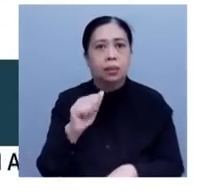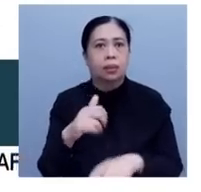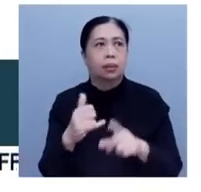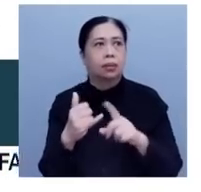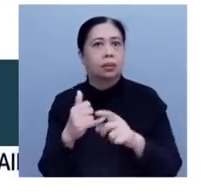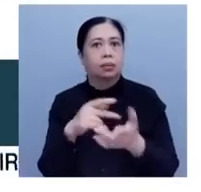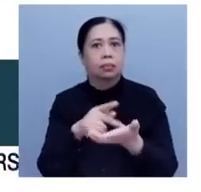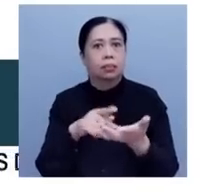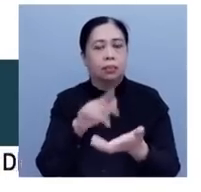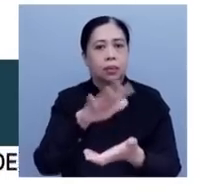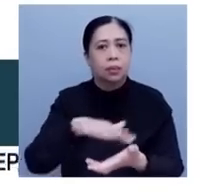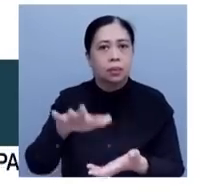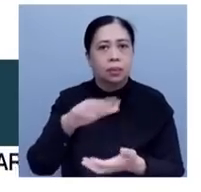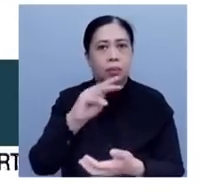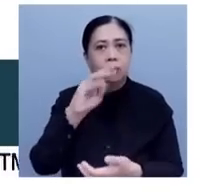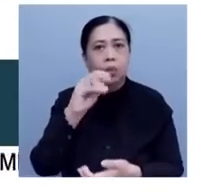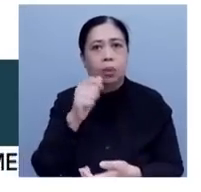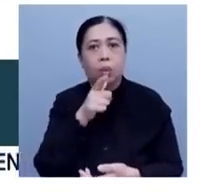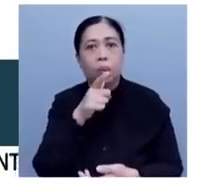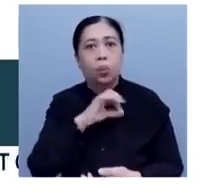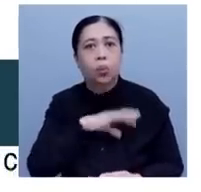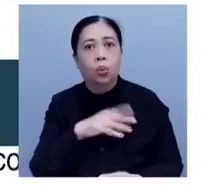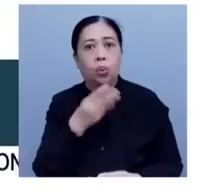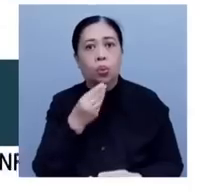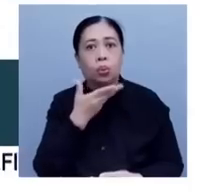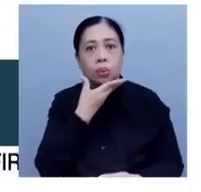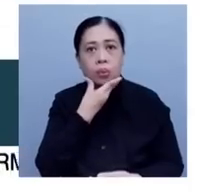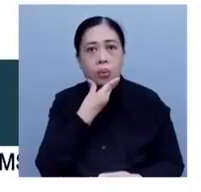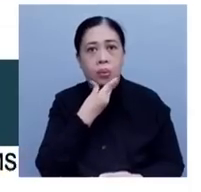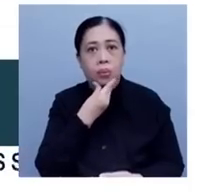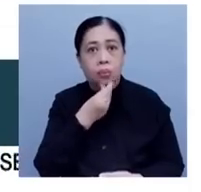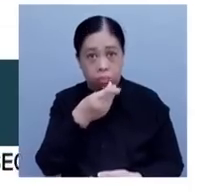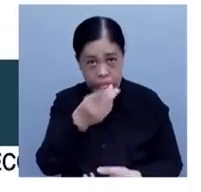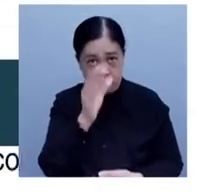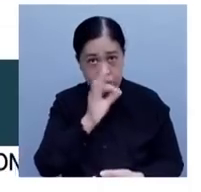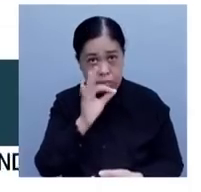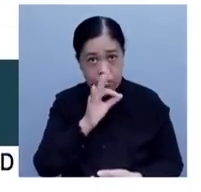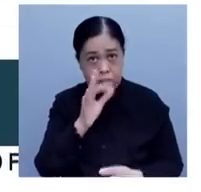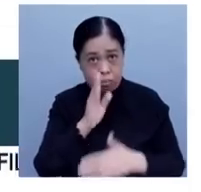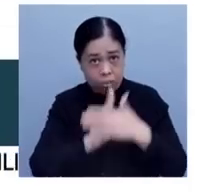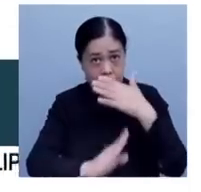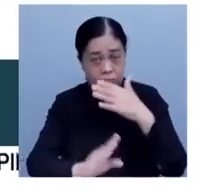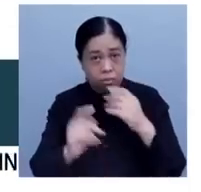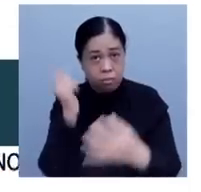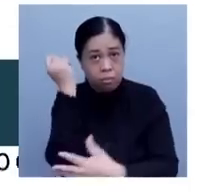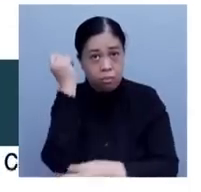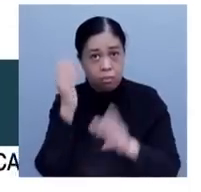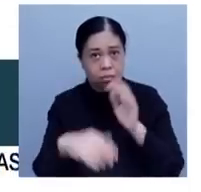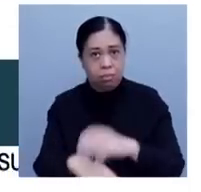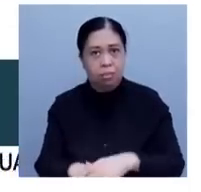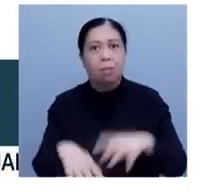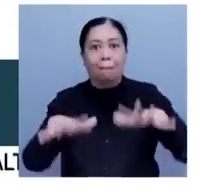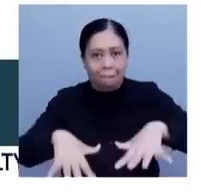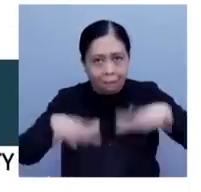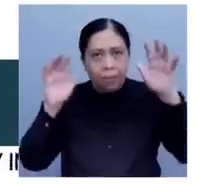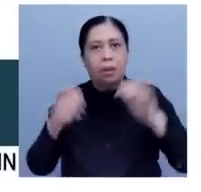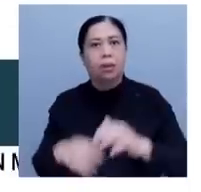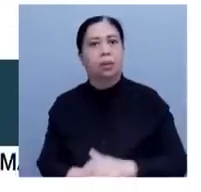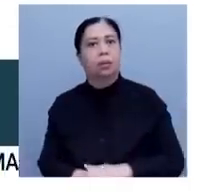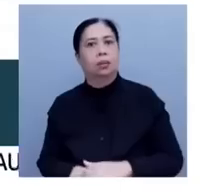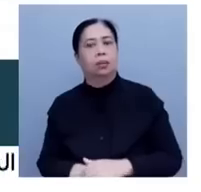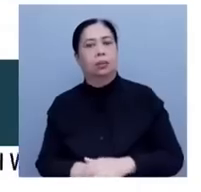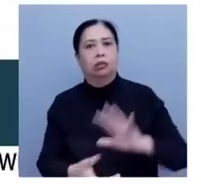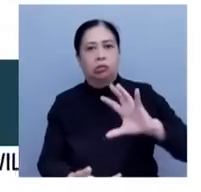ng MOA. Sino nakinabang? Nakinabang ba ang pangkaraniwang tao? Baha and